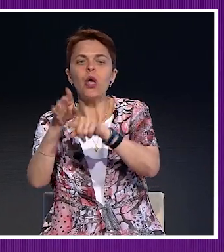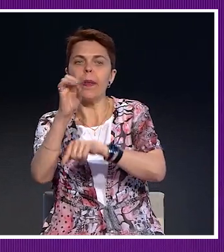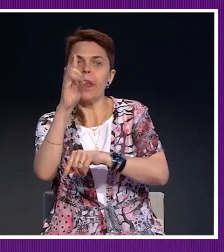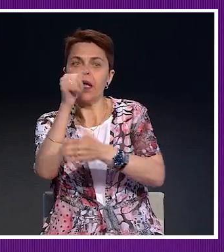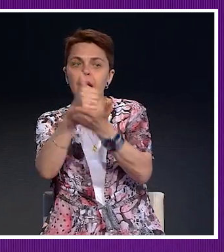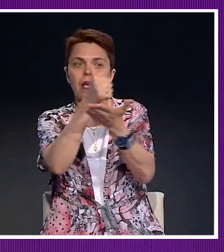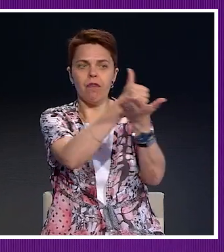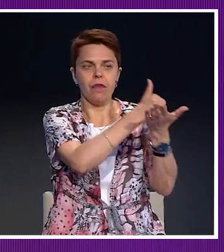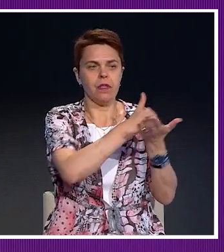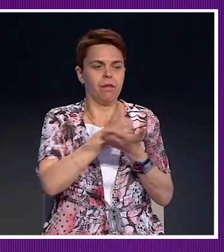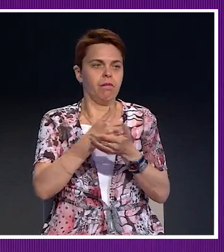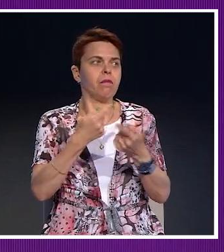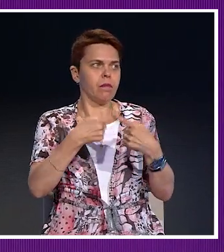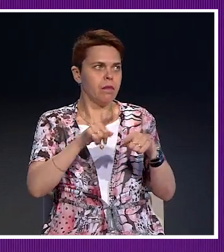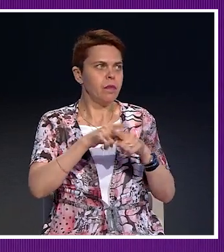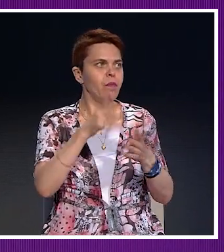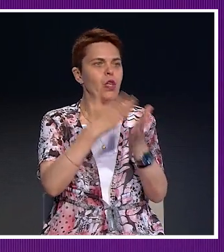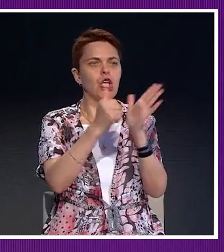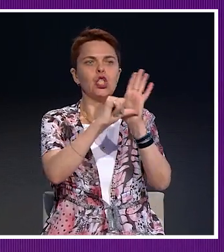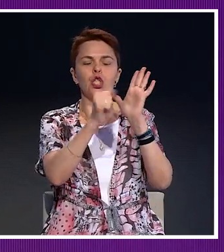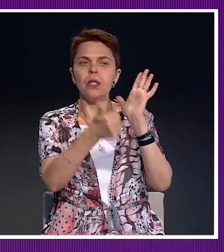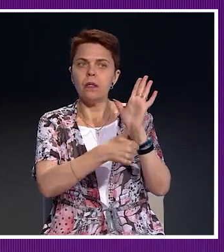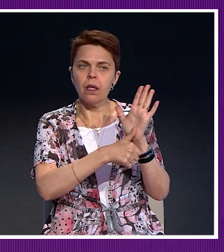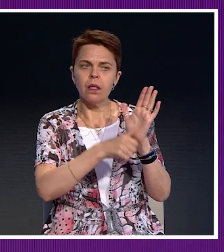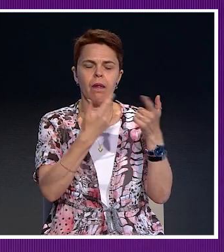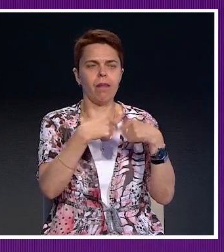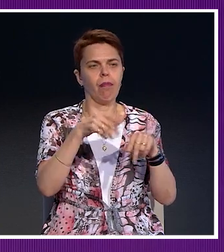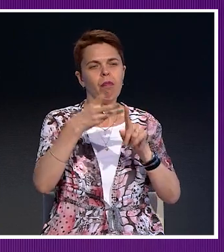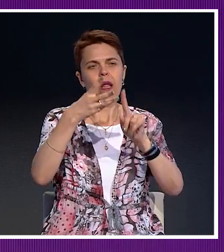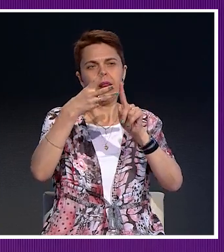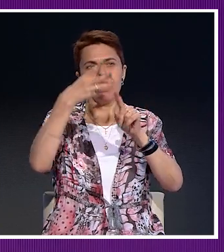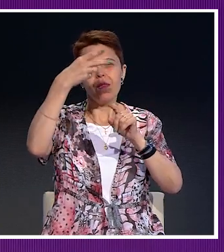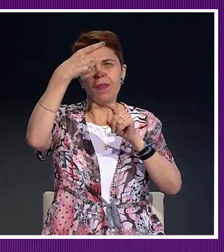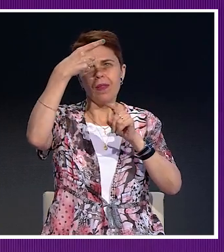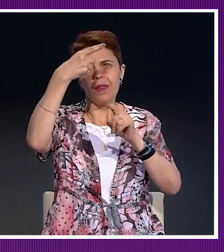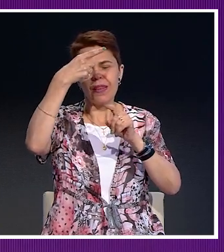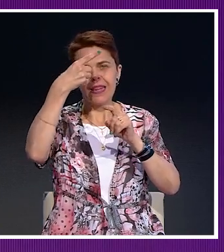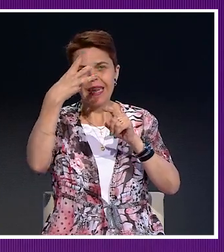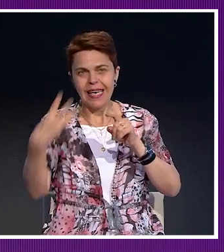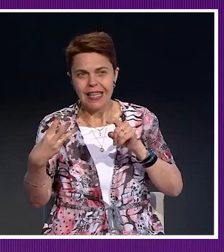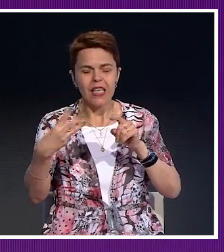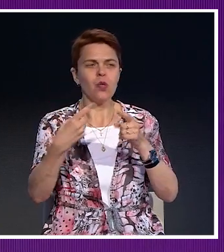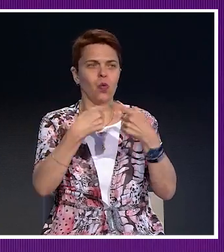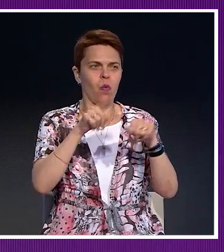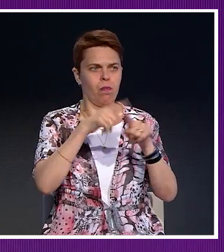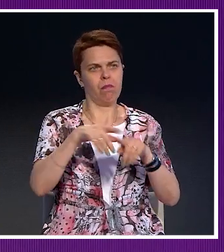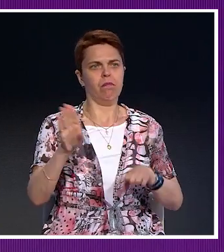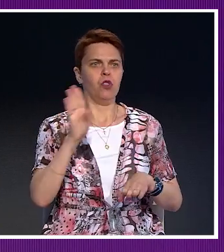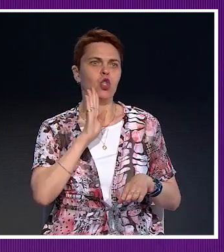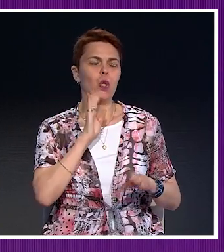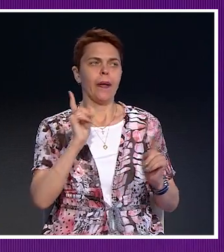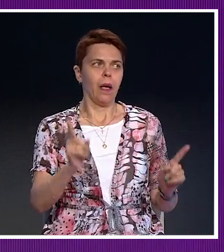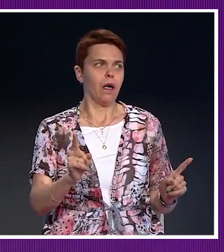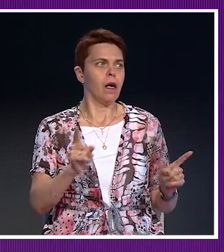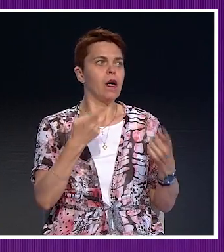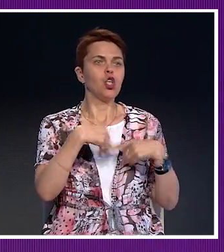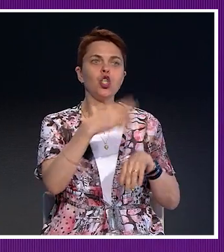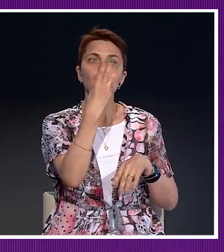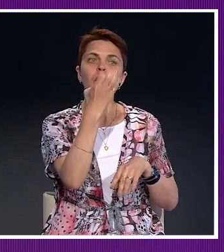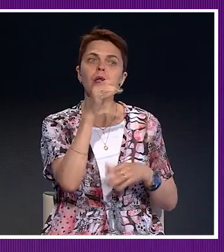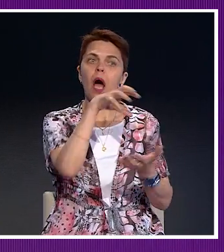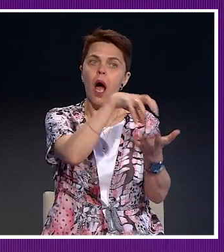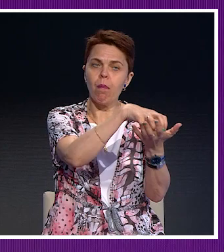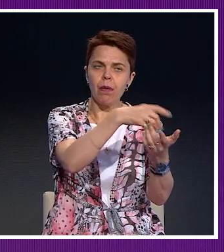обласних організацій, яких у нас зараз зареєстровано 16, десь третину очолюють жінки. І